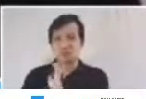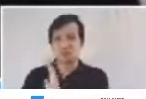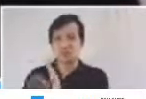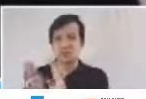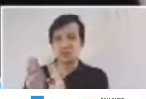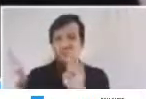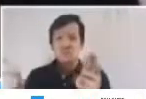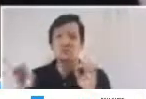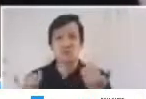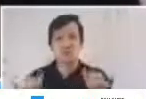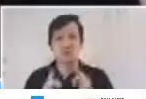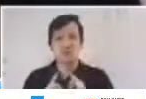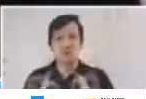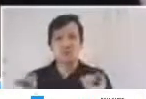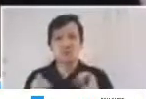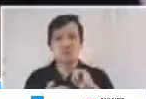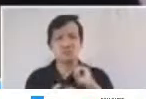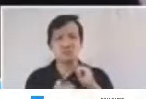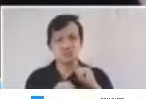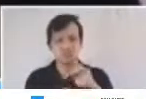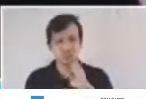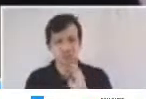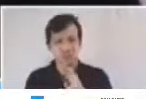health protocols na inyong inilatag?